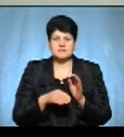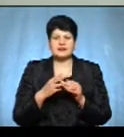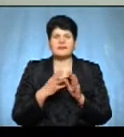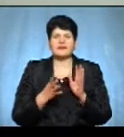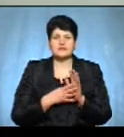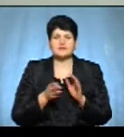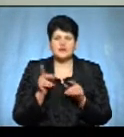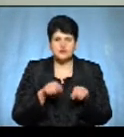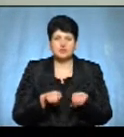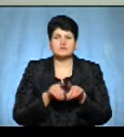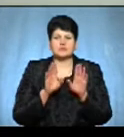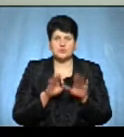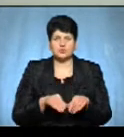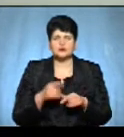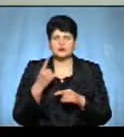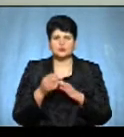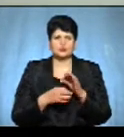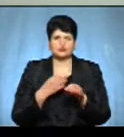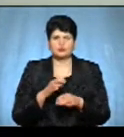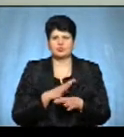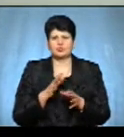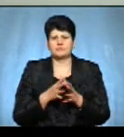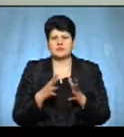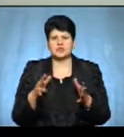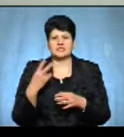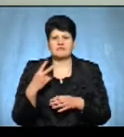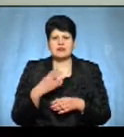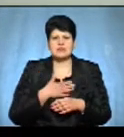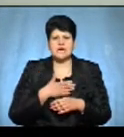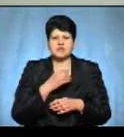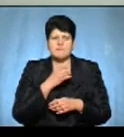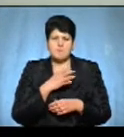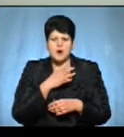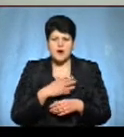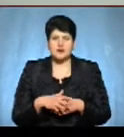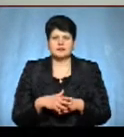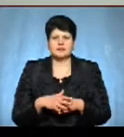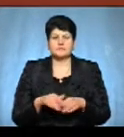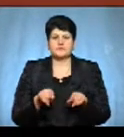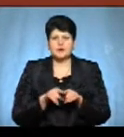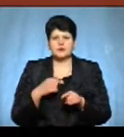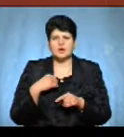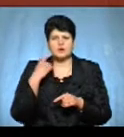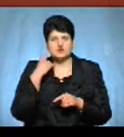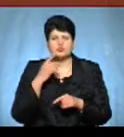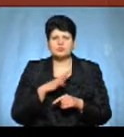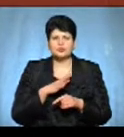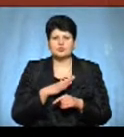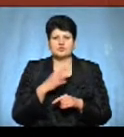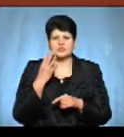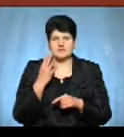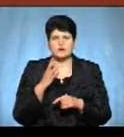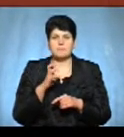ще й 19-го також. За одну добу там щось було більше 20 наших поранених. І безпосередньо, що також я чув, що четверо було